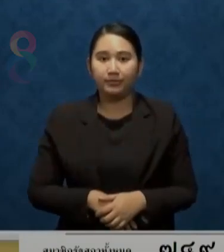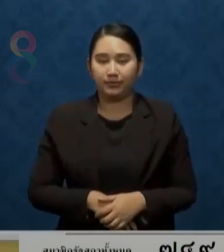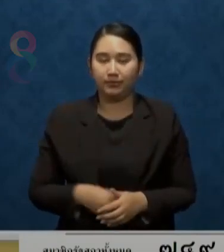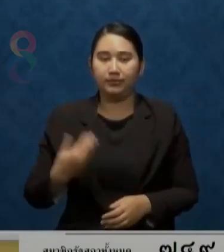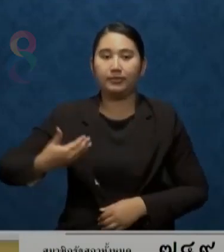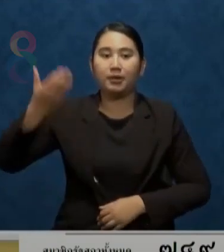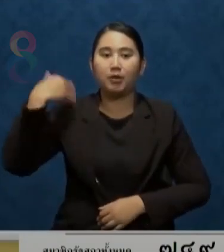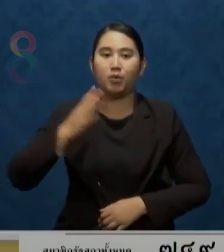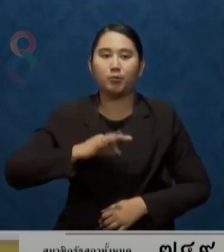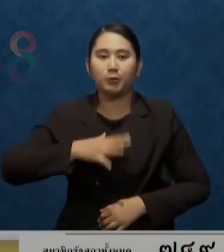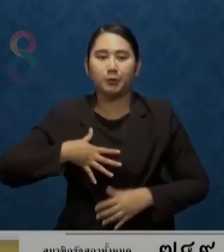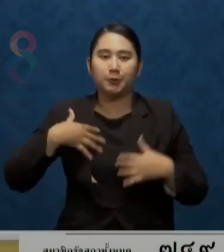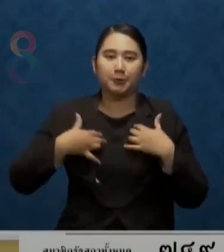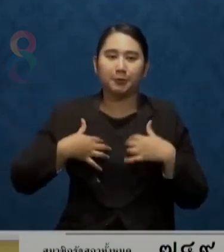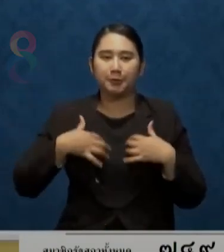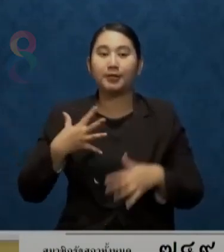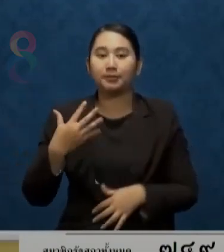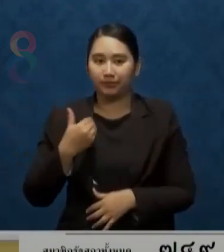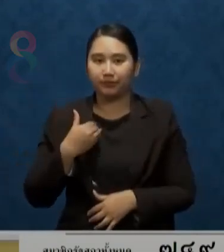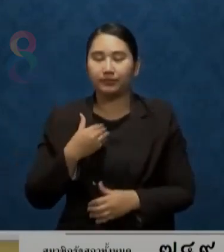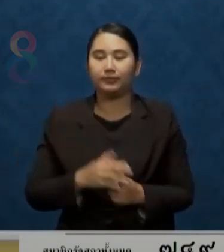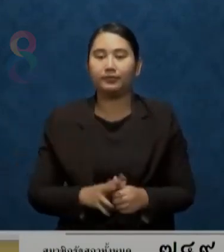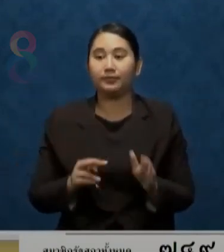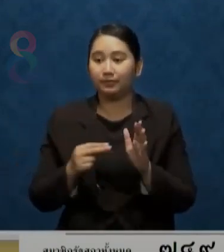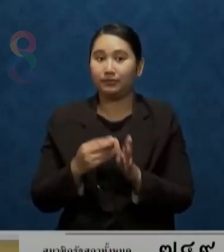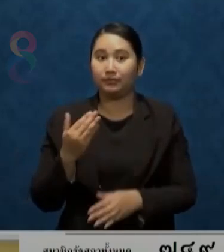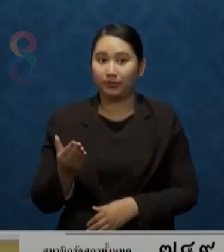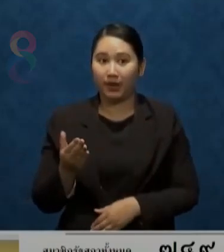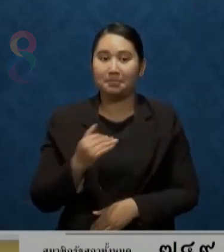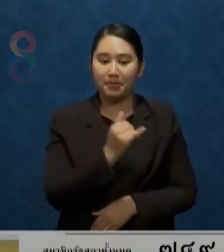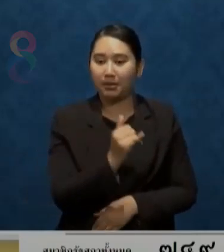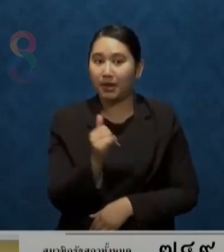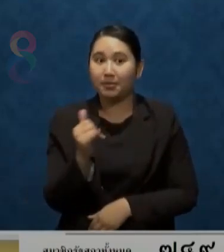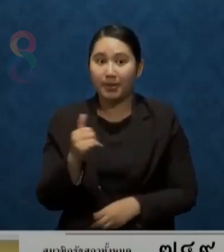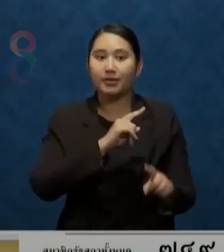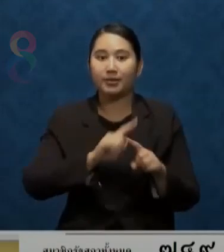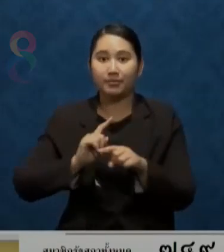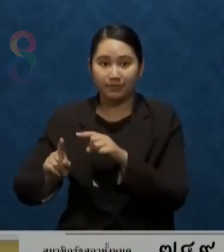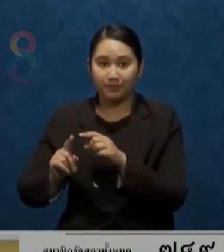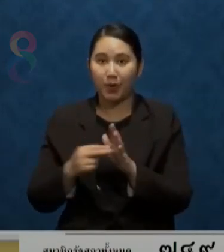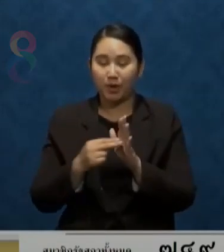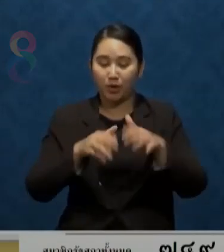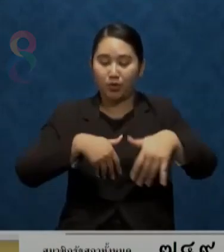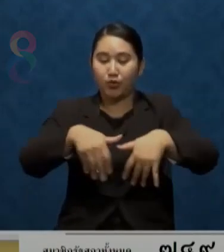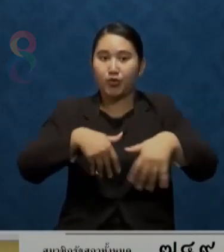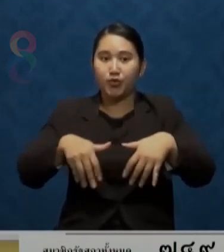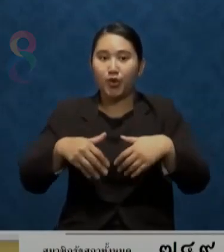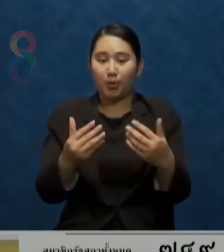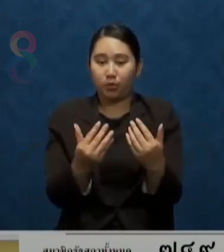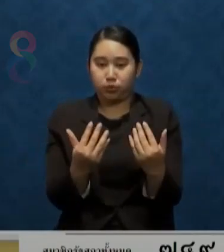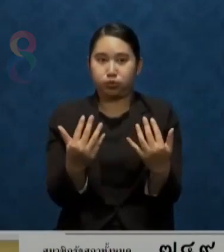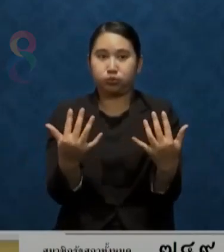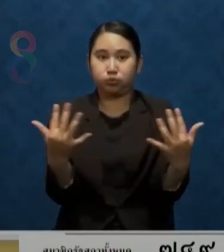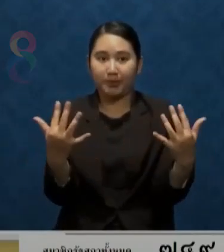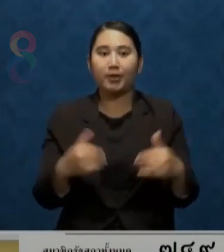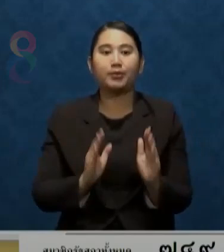านมาผมก็กังวลใจครับว่าสิ่งที่ท่านออกพื้นที่ต่างๆนั้นเนี่ยนะครับมีประชาชนมาห้อมล้อม